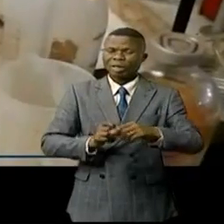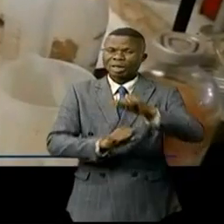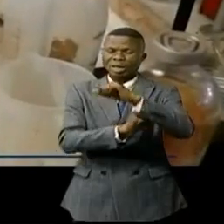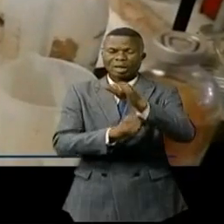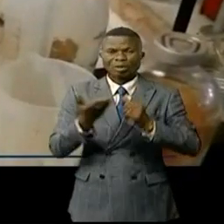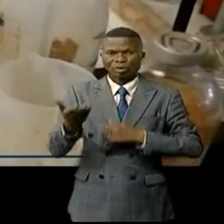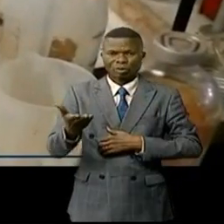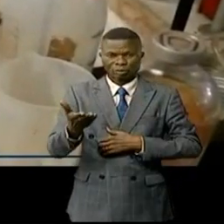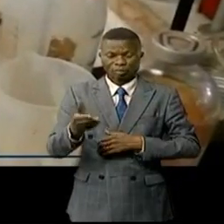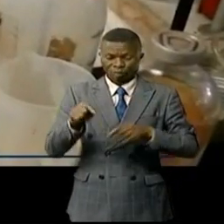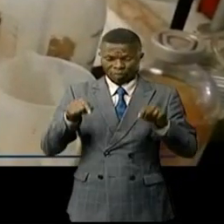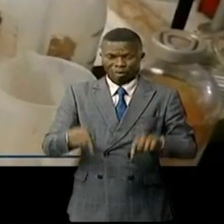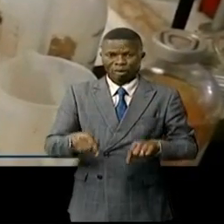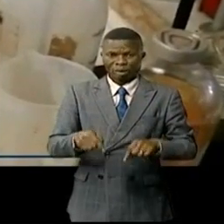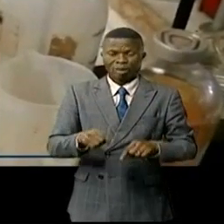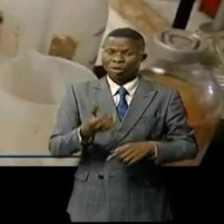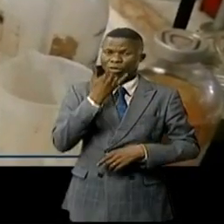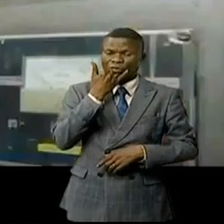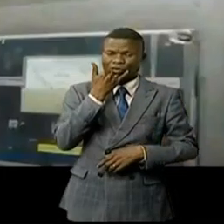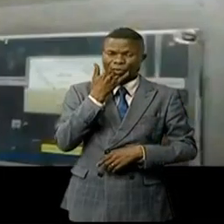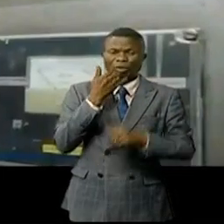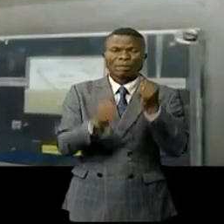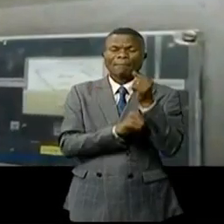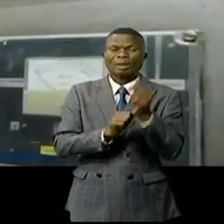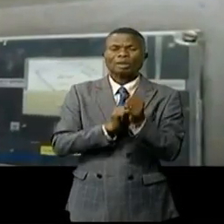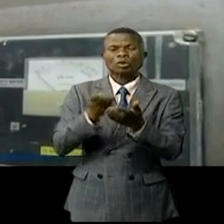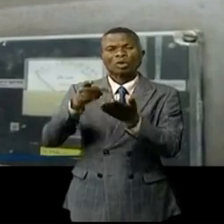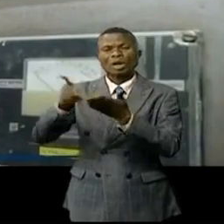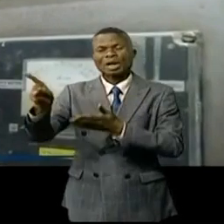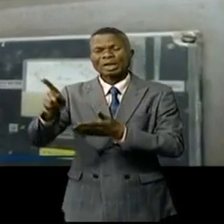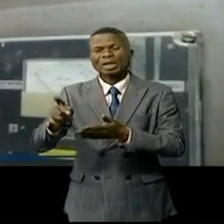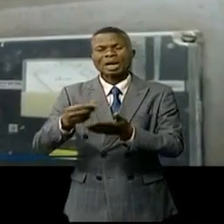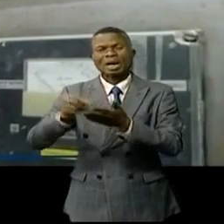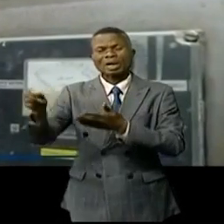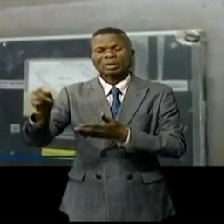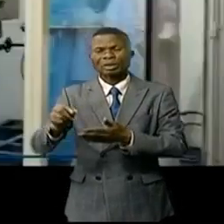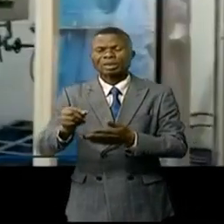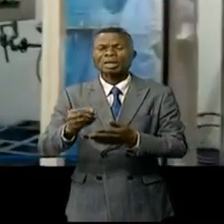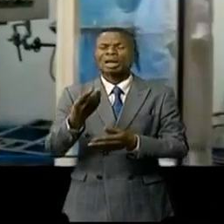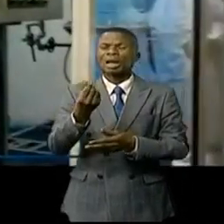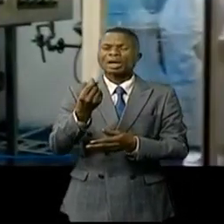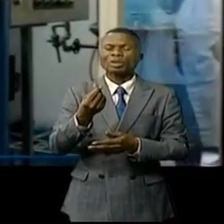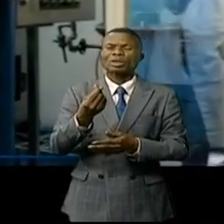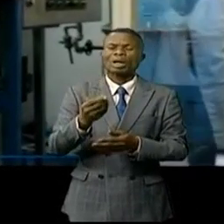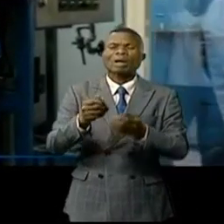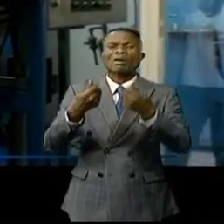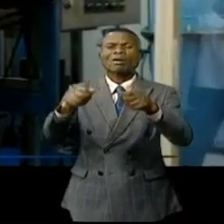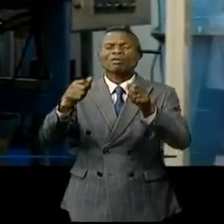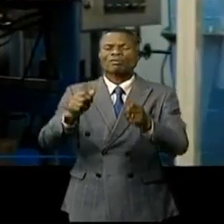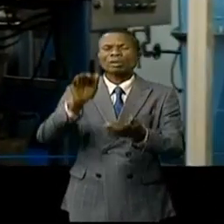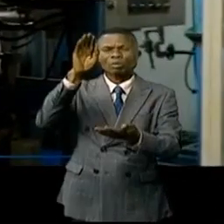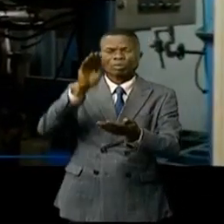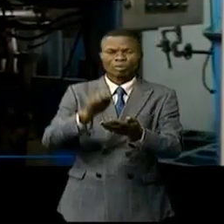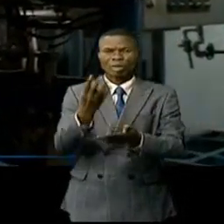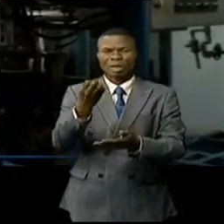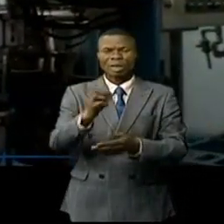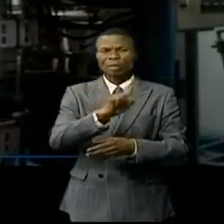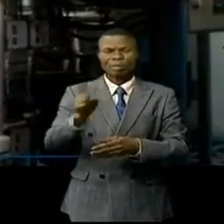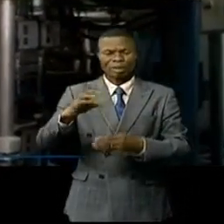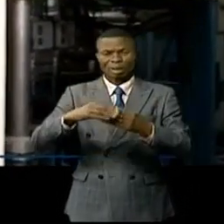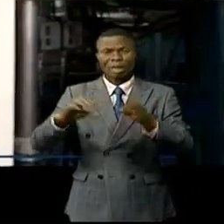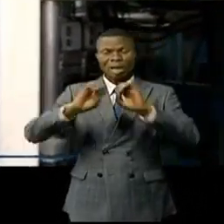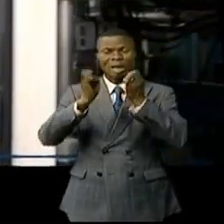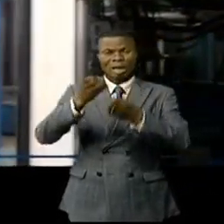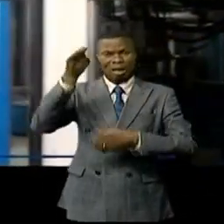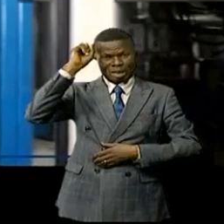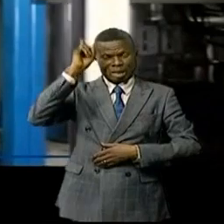filiales. Désormais, faute des clients, la production est redescendue jusqu'à 40 000 poches seulement par an. Et pourtant, cette entreprise